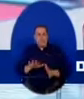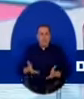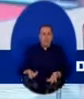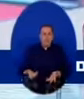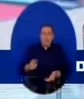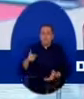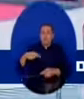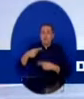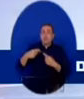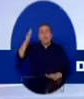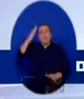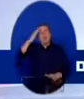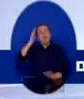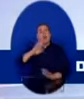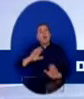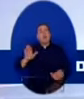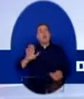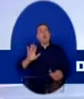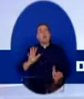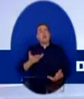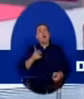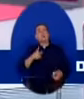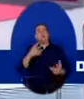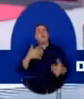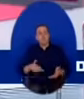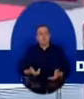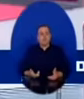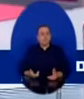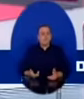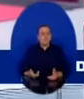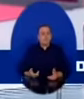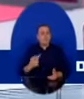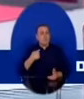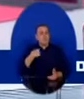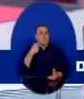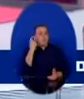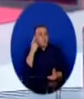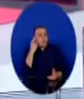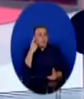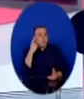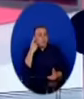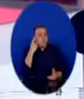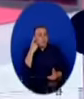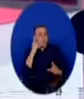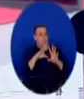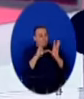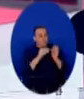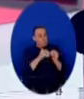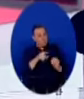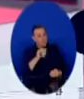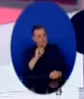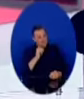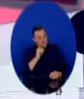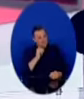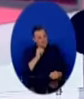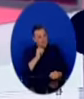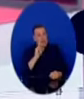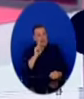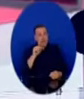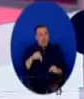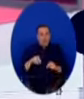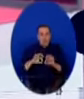דור שמכיר רק את המחיר. זה, אני חושבת שבאופן כללי זה נכון, ודווקא כאן הפורום